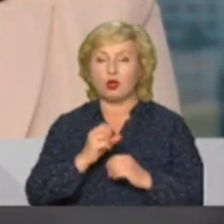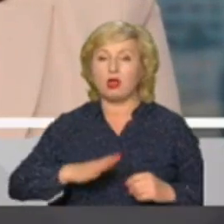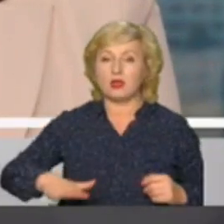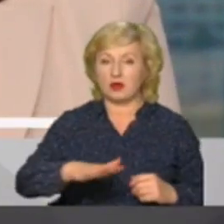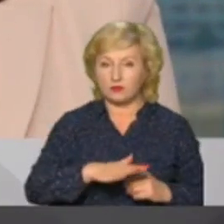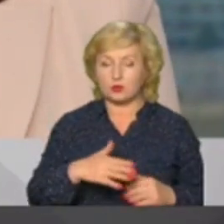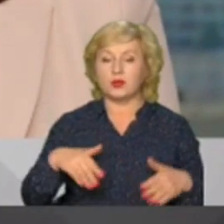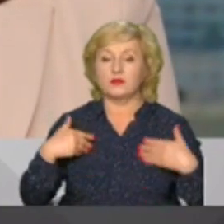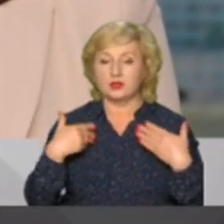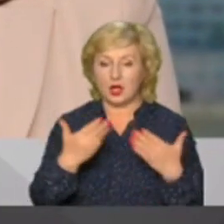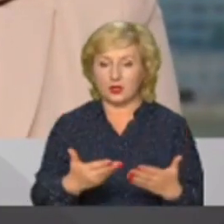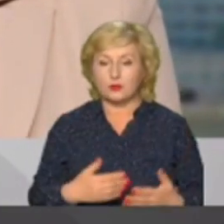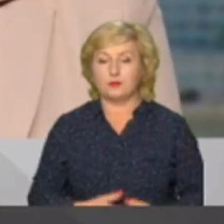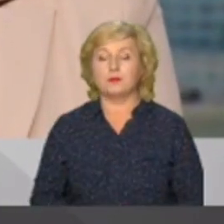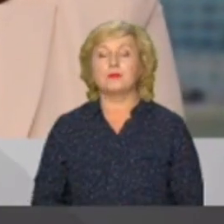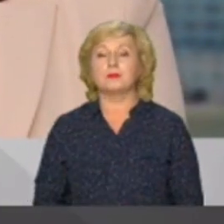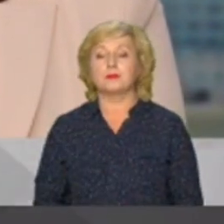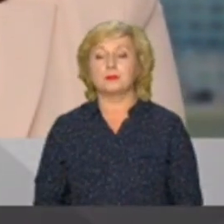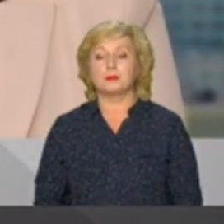Андрес, вітаю. Вітаю.